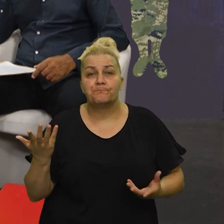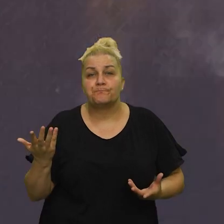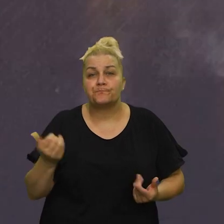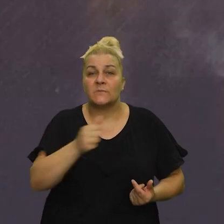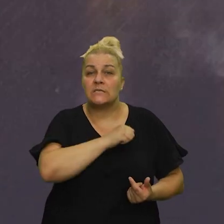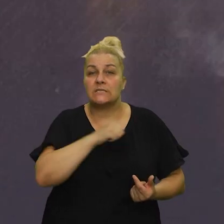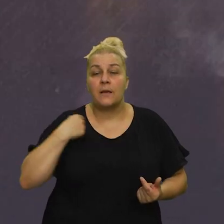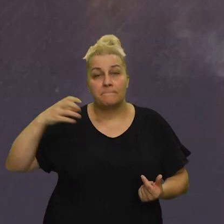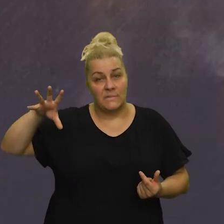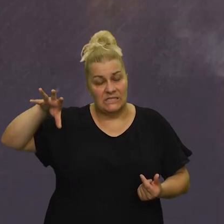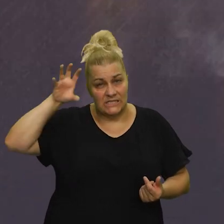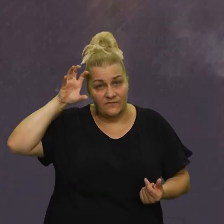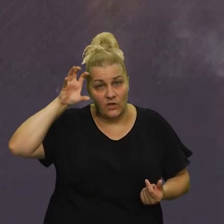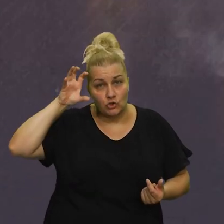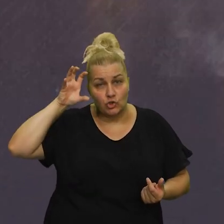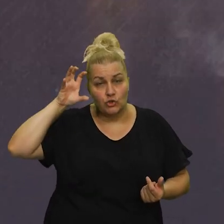sama spoznaja